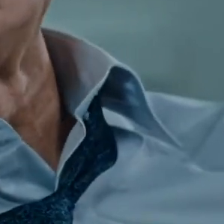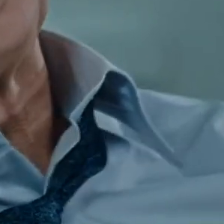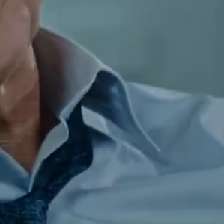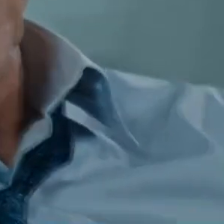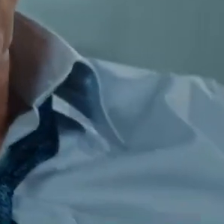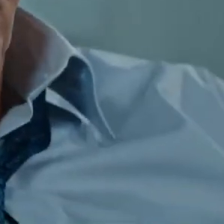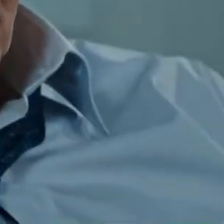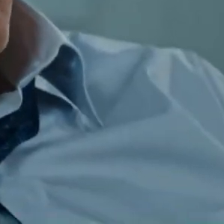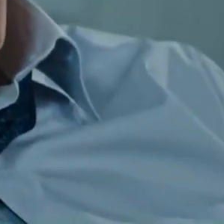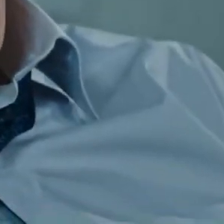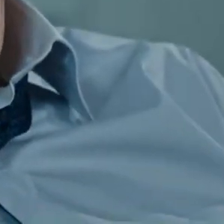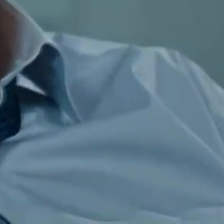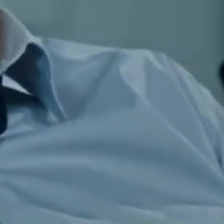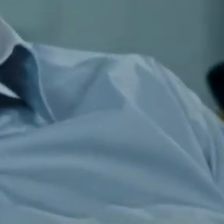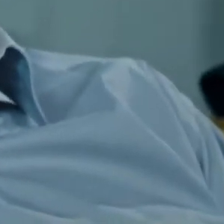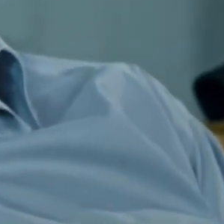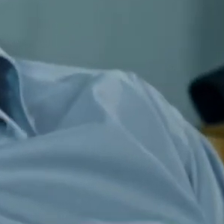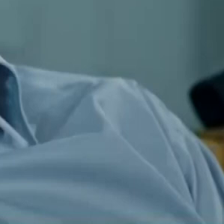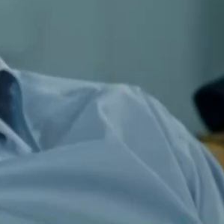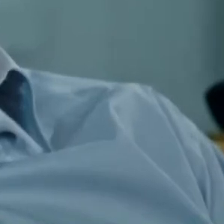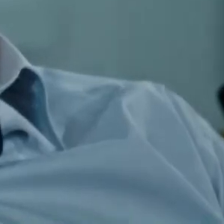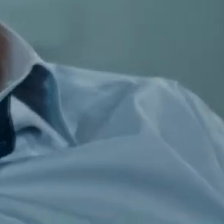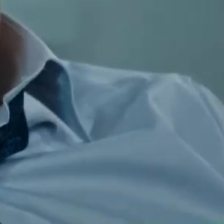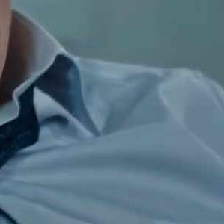Yüzünü ovuşturarak başını geriye yasladı.